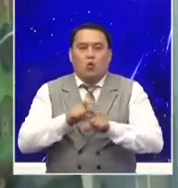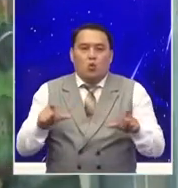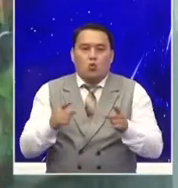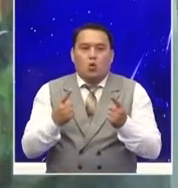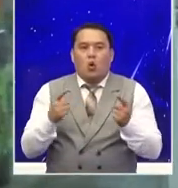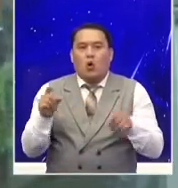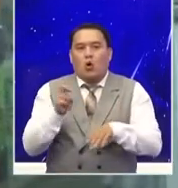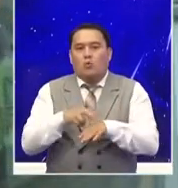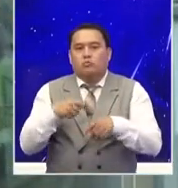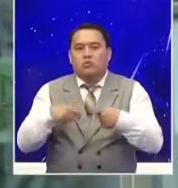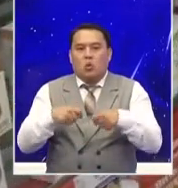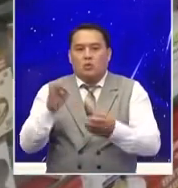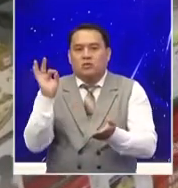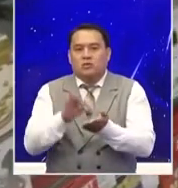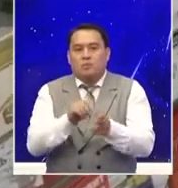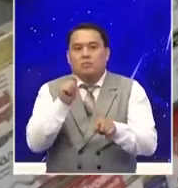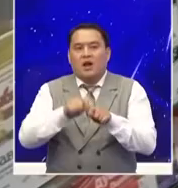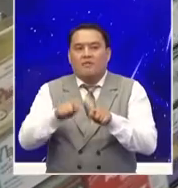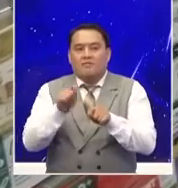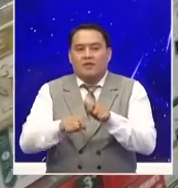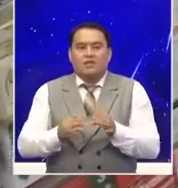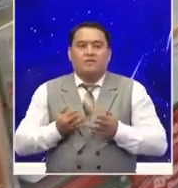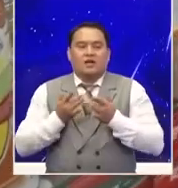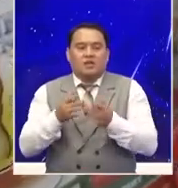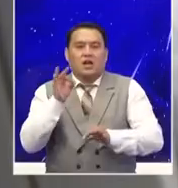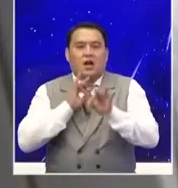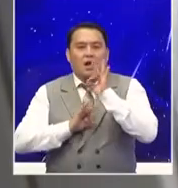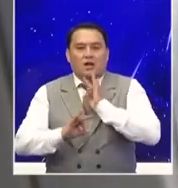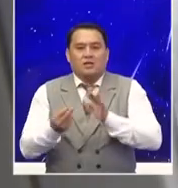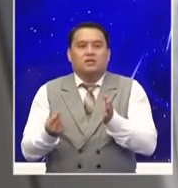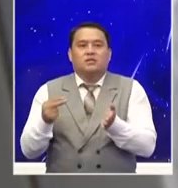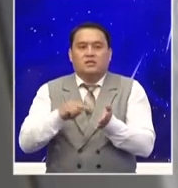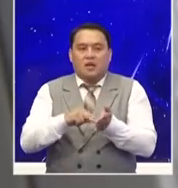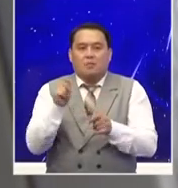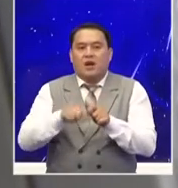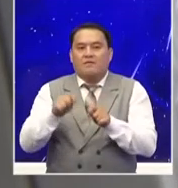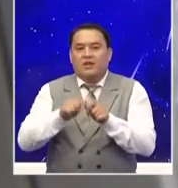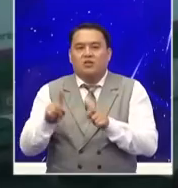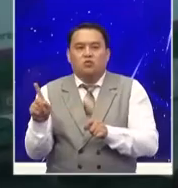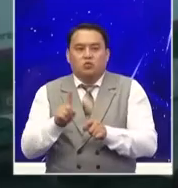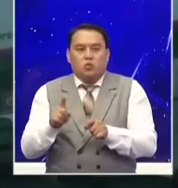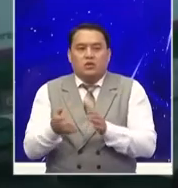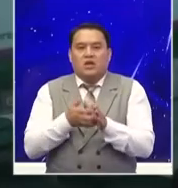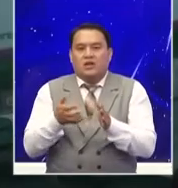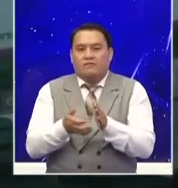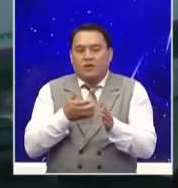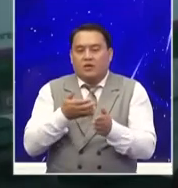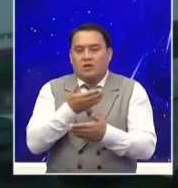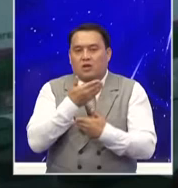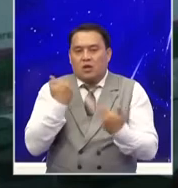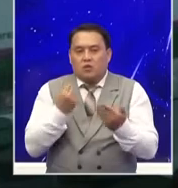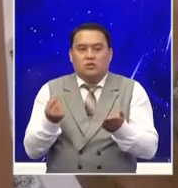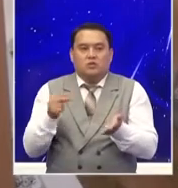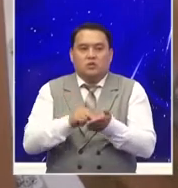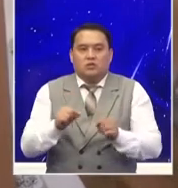крупнейшие аптеки города с целью проинспектировать наличие востребованных лекарств и их стоимость. Проверка показала, недостатков в препаратах нет, а цены на